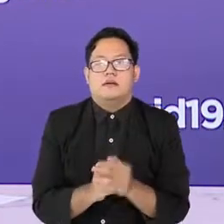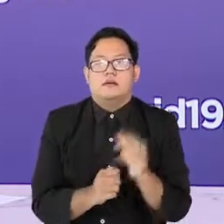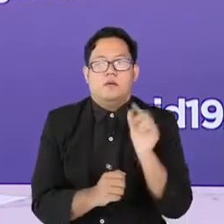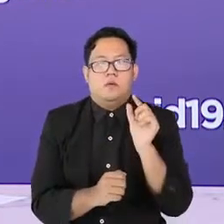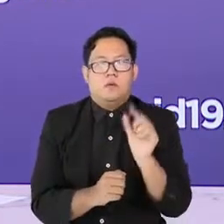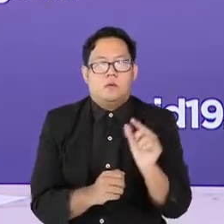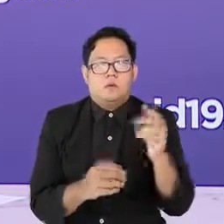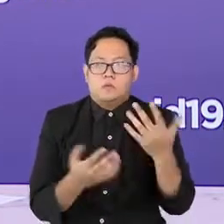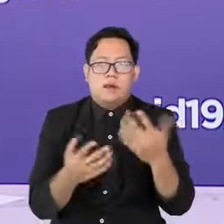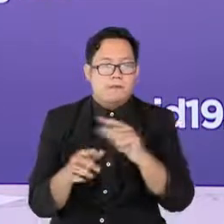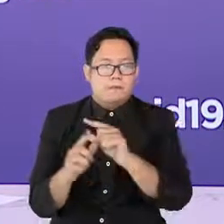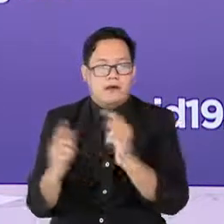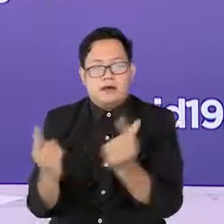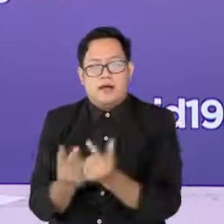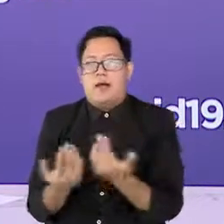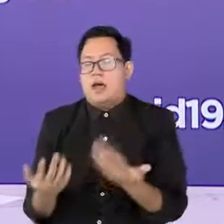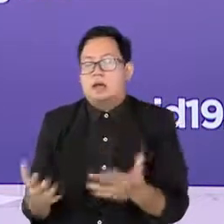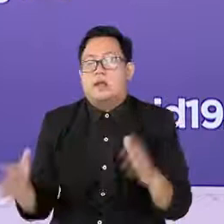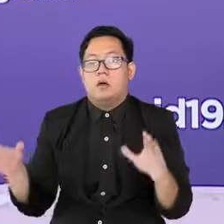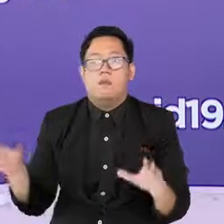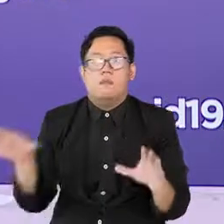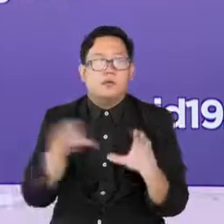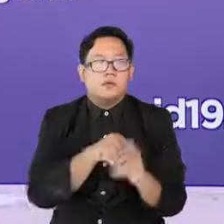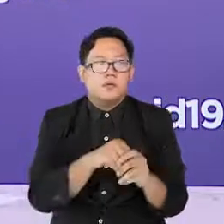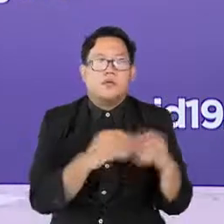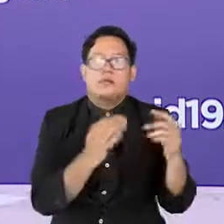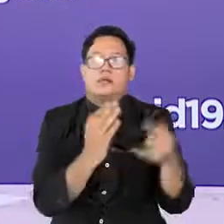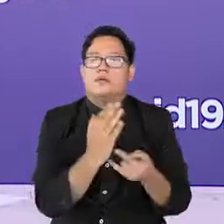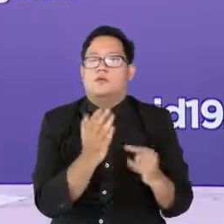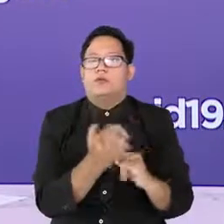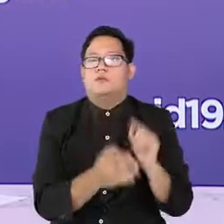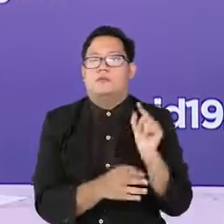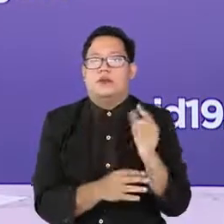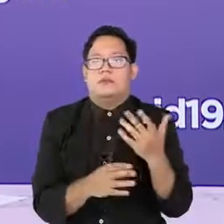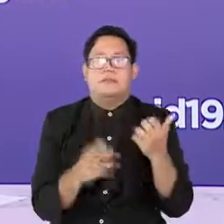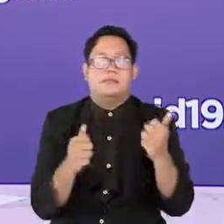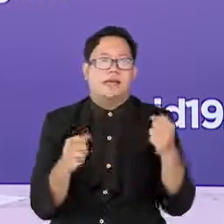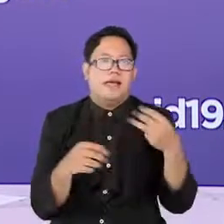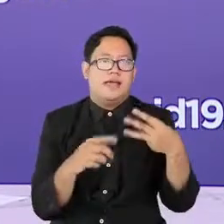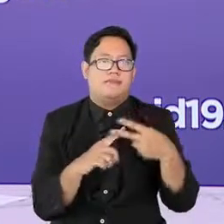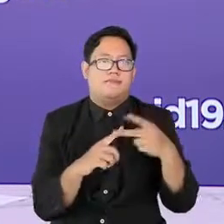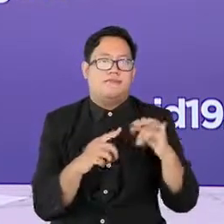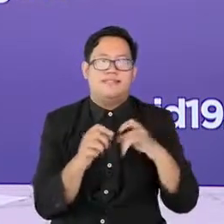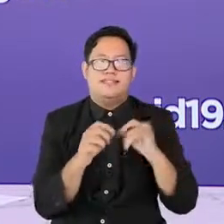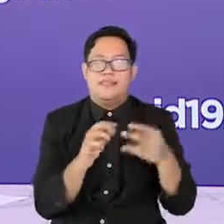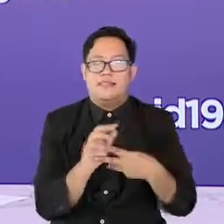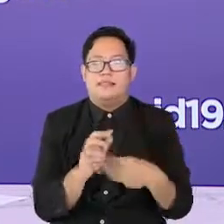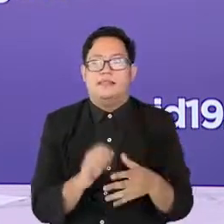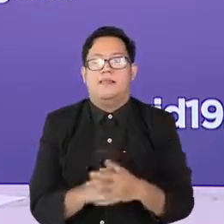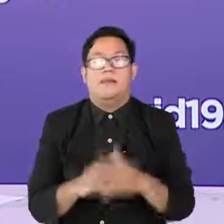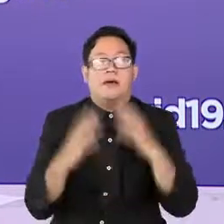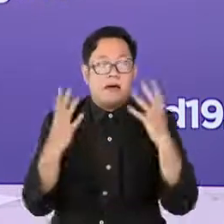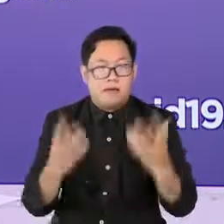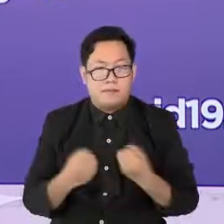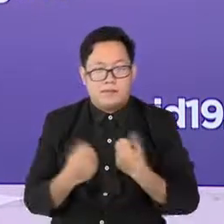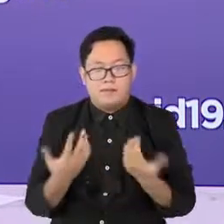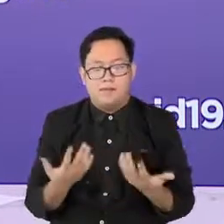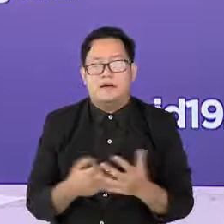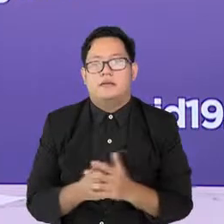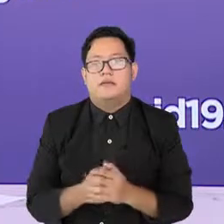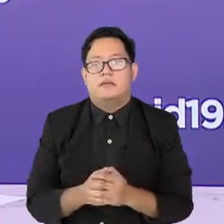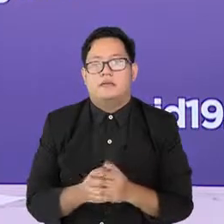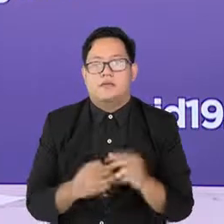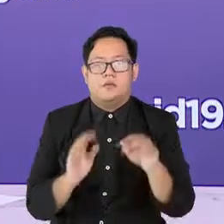mengintegrasikan dengan teknologi sehingga bisa lebih efisien dan diharapkan dari berbagai kebijakan